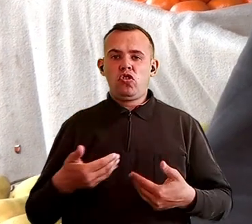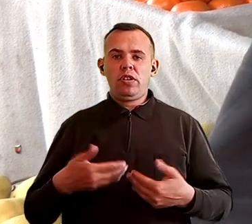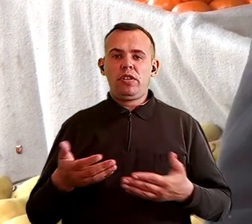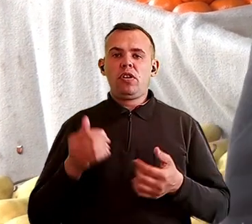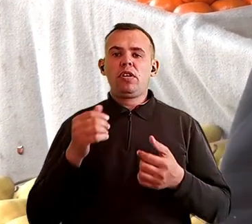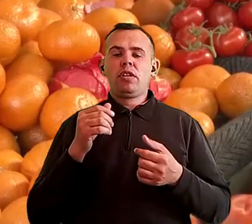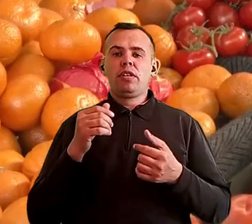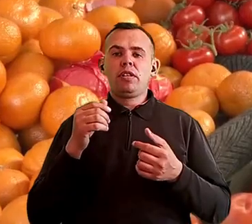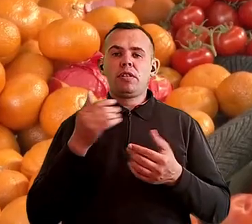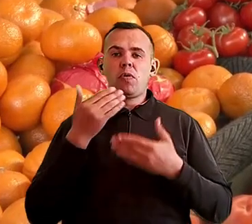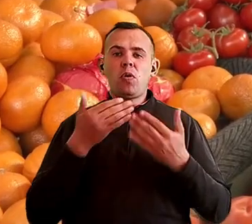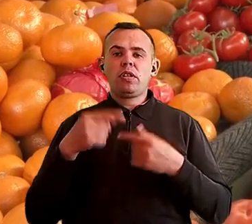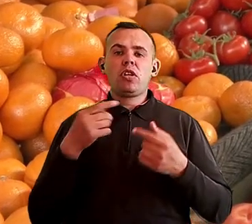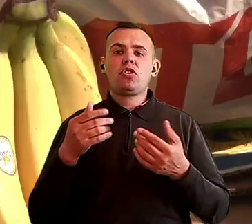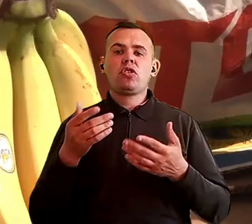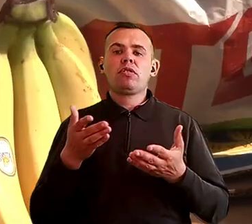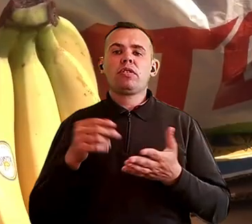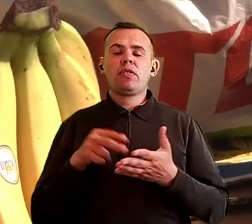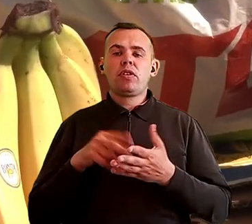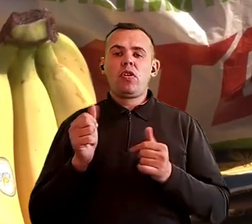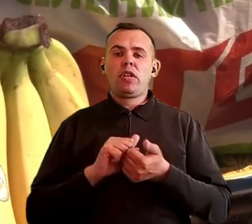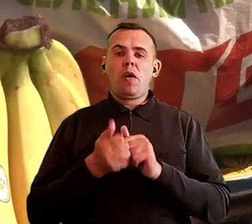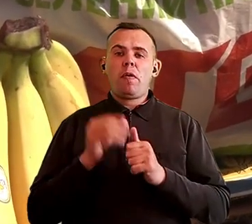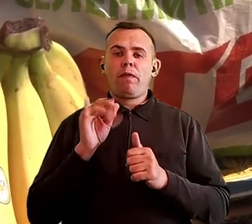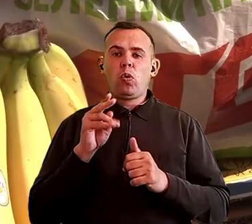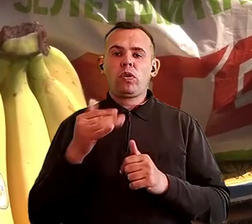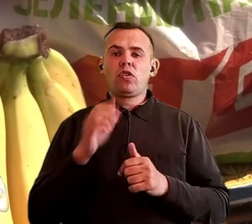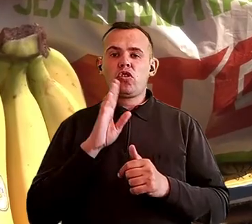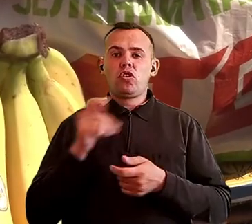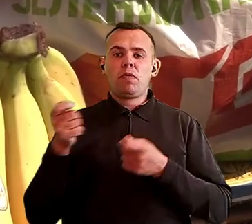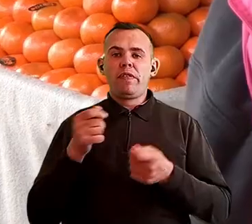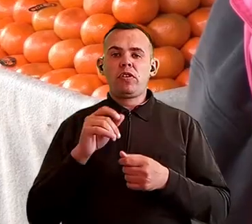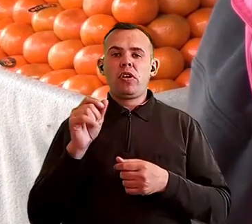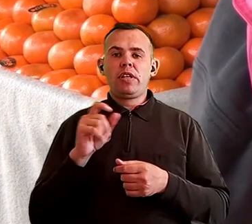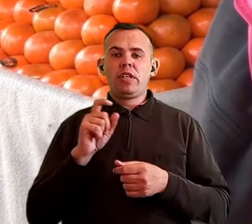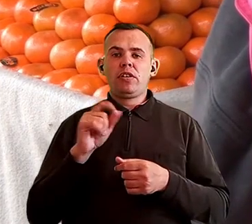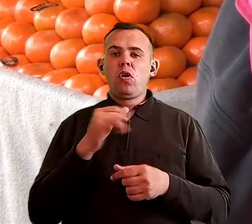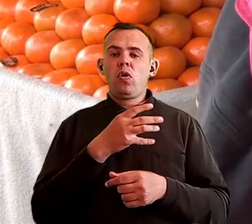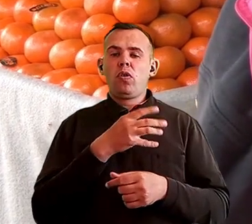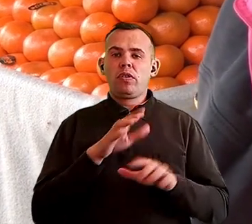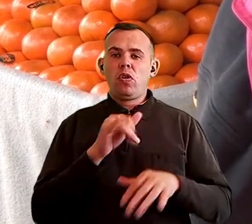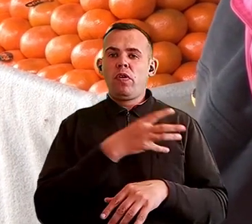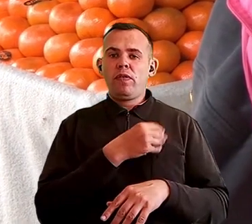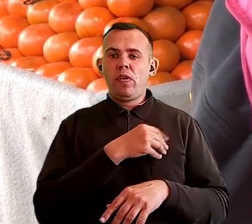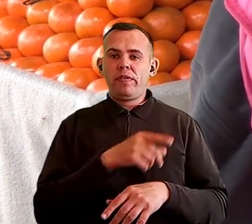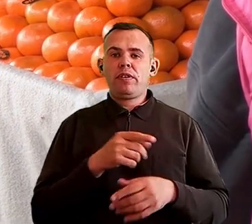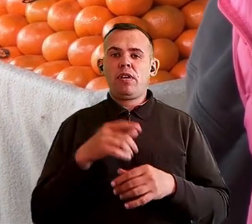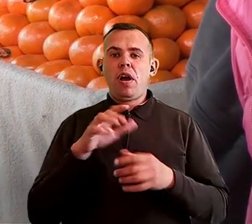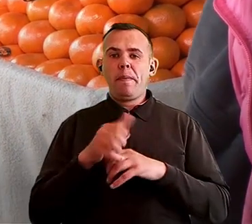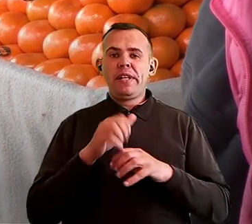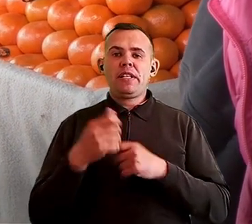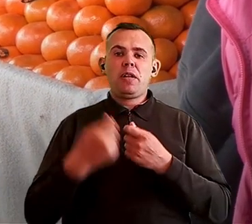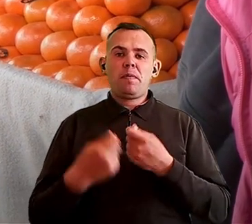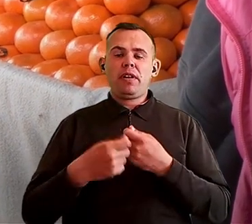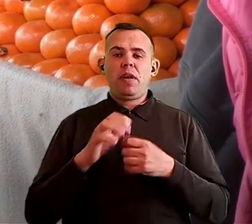через що такі ціни. Натомість фрукти, каже жінка, привозять зі складів у Львові. апельсин, банан, в принципі, апельсин – то ціна та